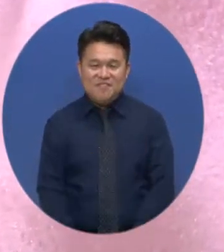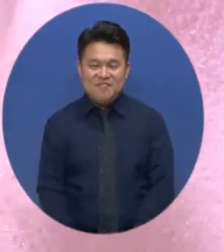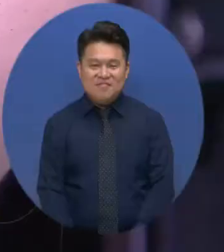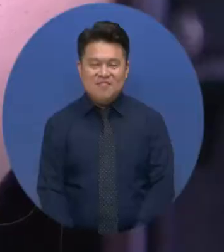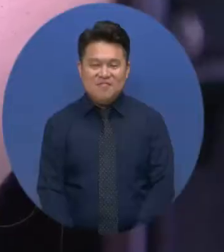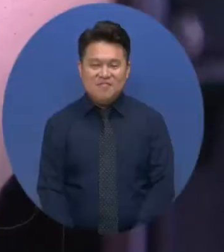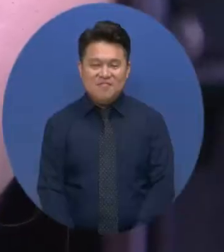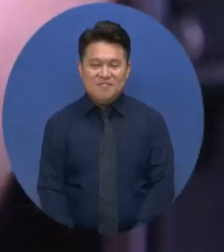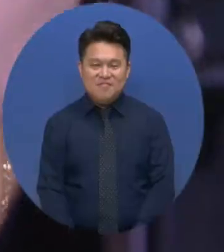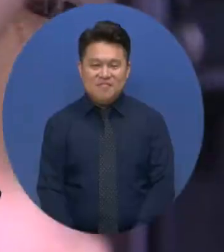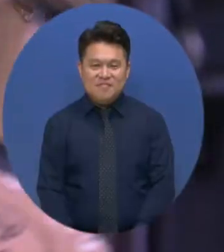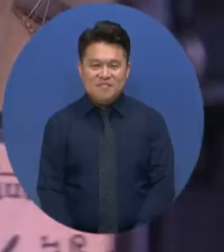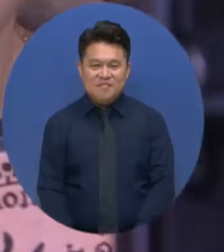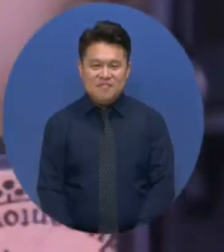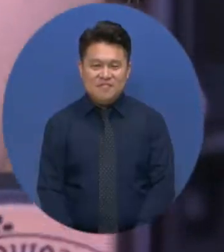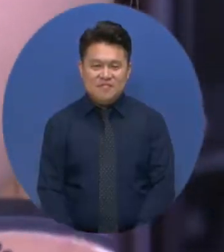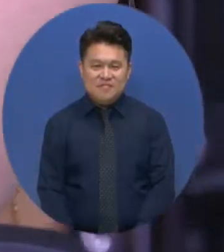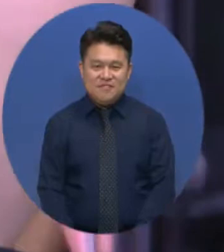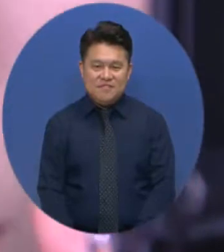과정이라서